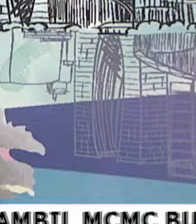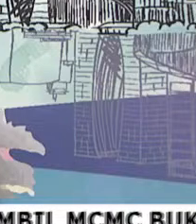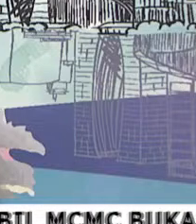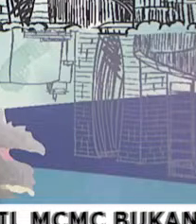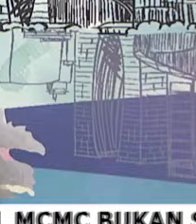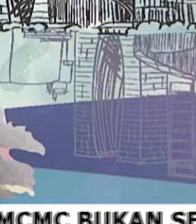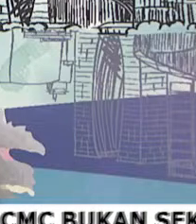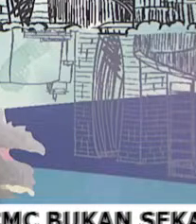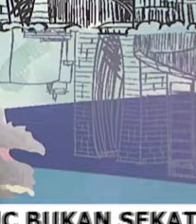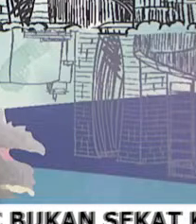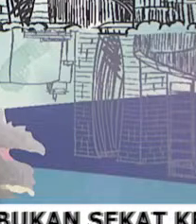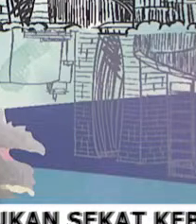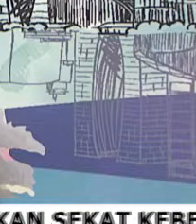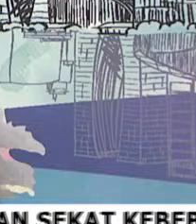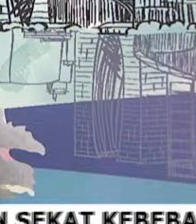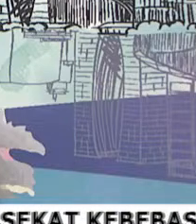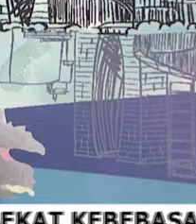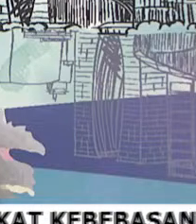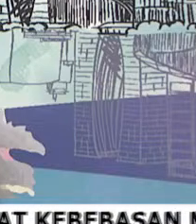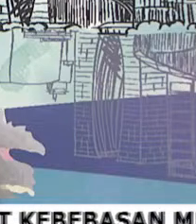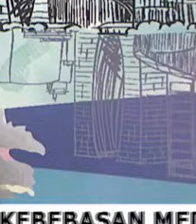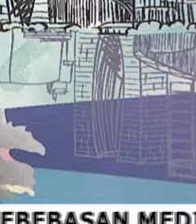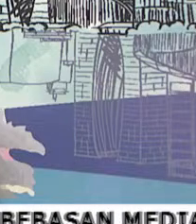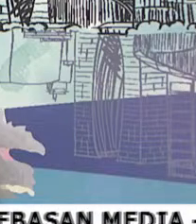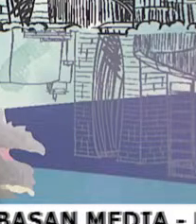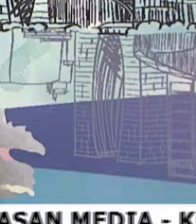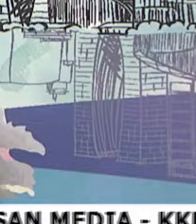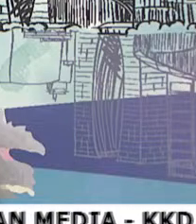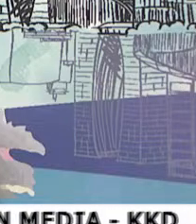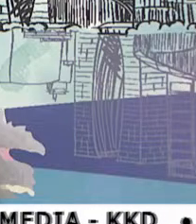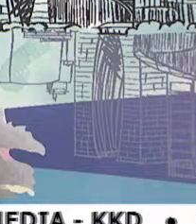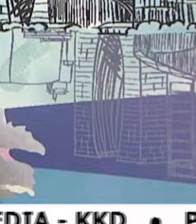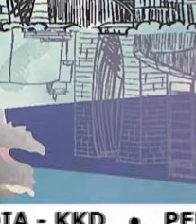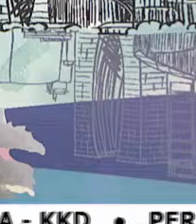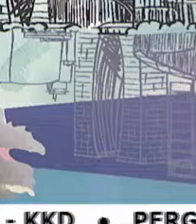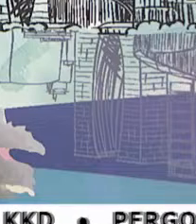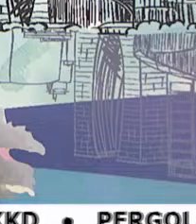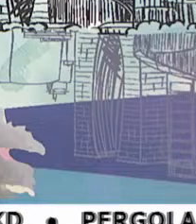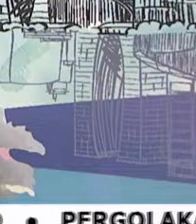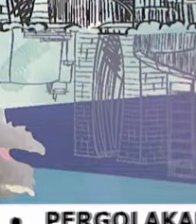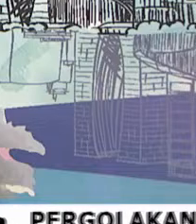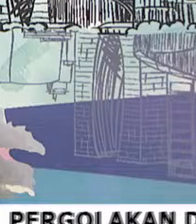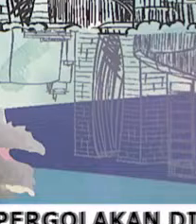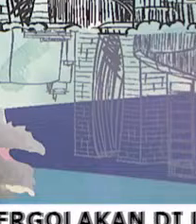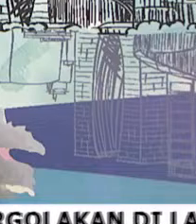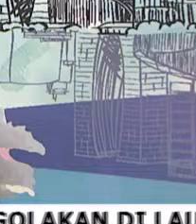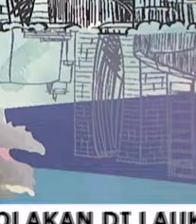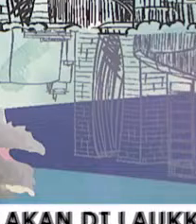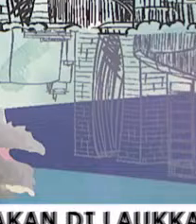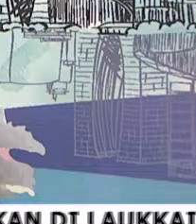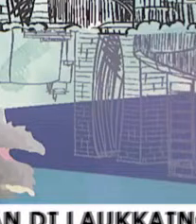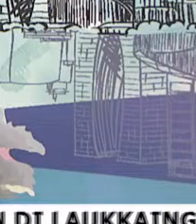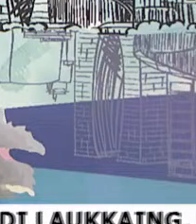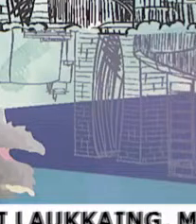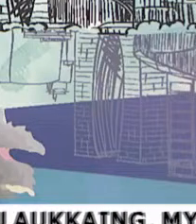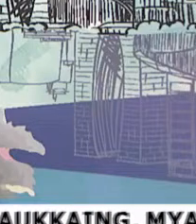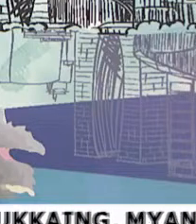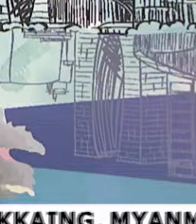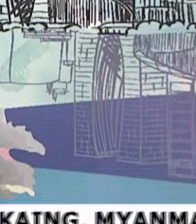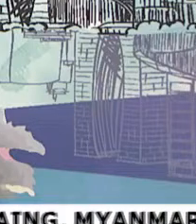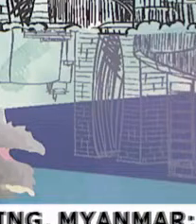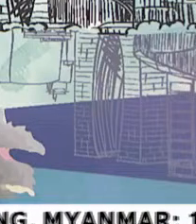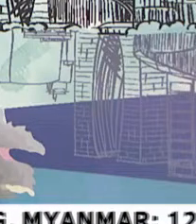menduduki peperiksaan sejil pelajaran Malaysia SPM dan kita akan bawakan perkembangan dari semasa ke semasa dalam berita rtm dan juga